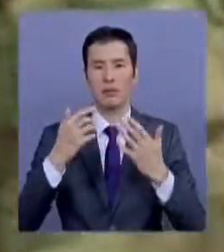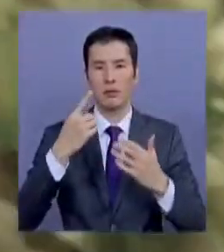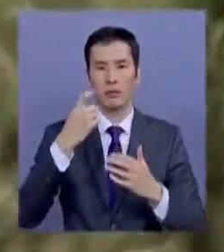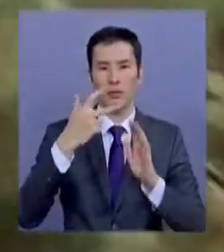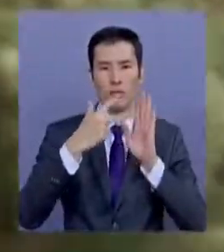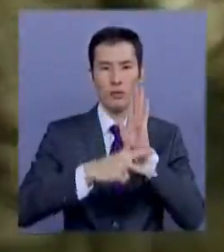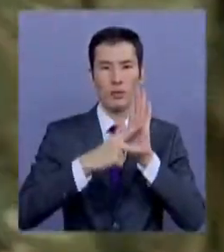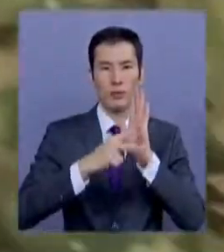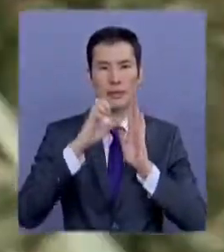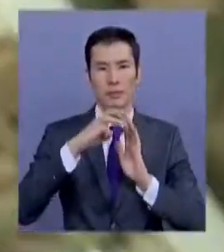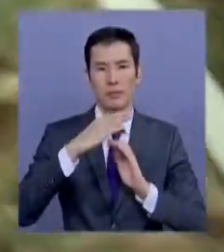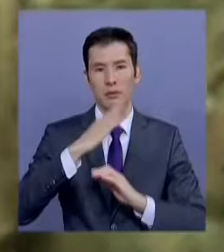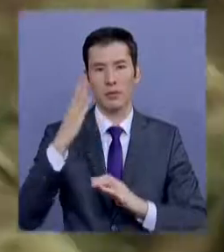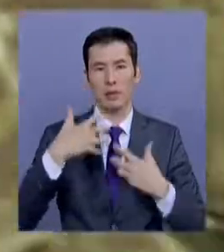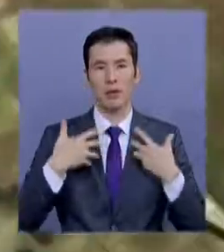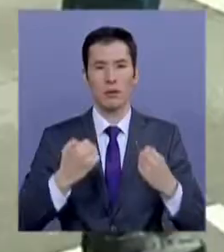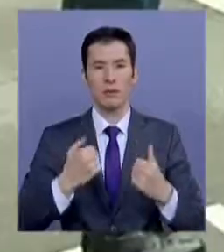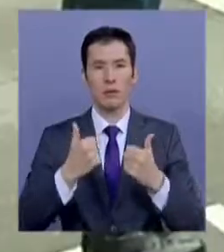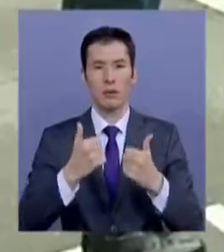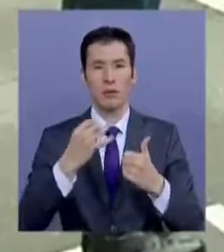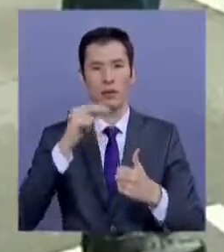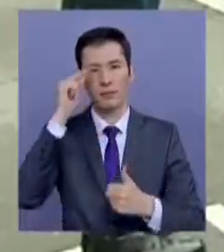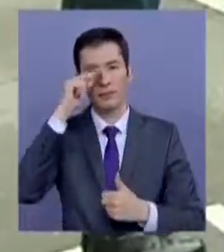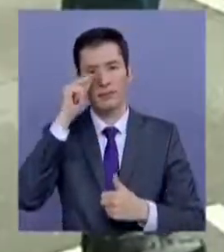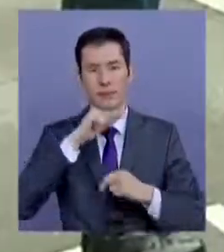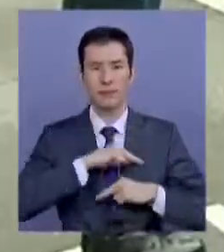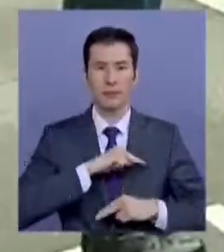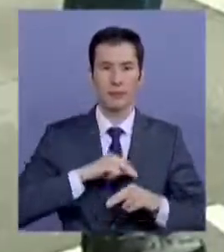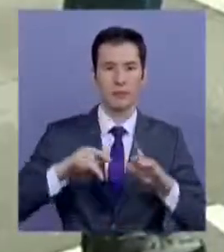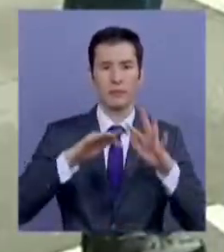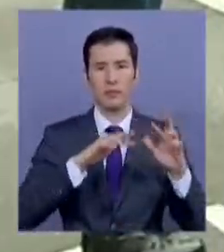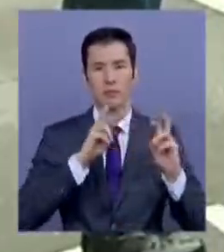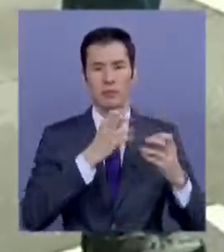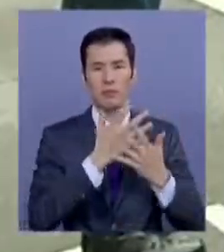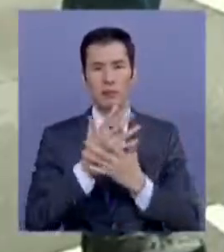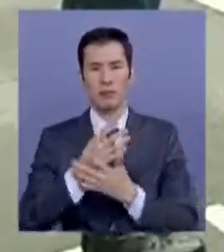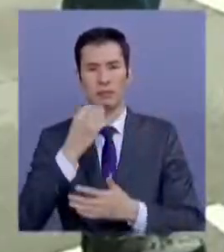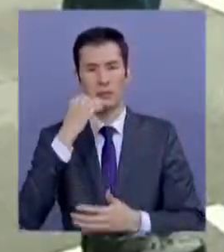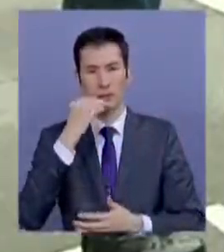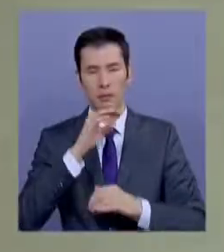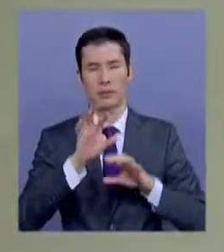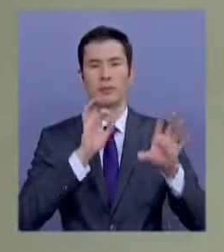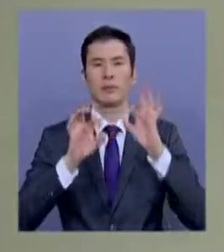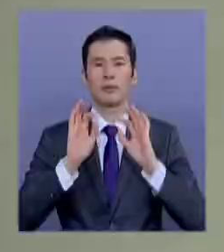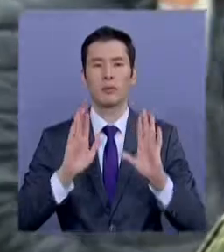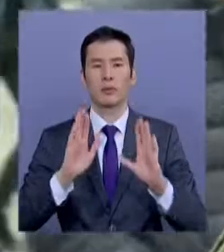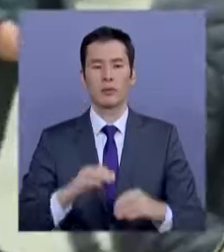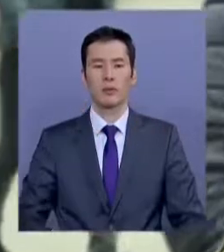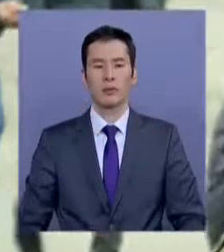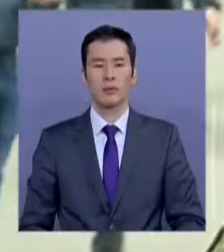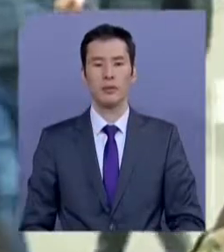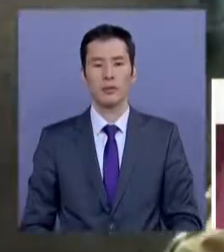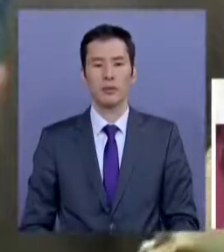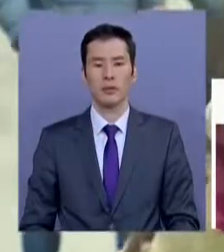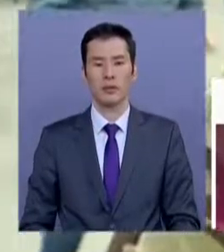сантиметрден жоғары, денсаулығы мықты әрі оқу мен жұмыс орындарында үздік атанған азаматтар ғана алынады. Өз басым